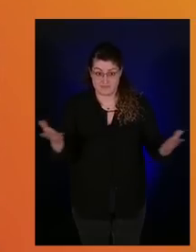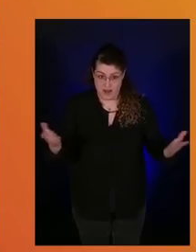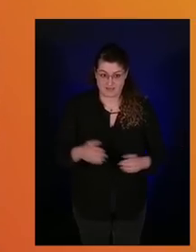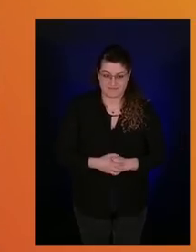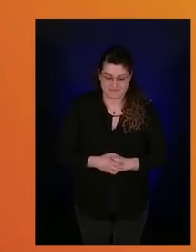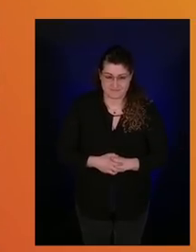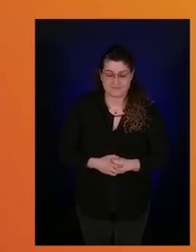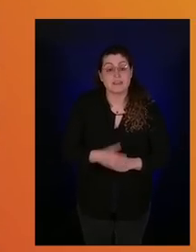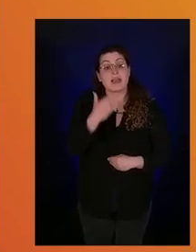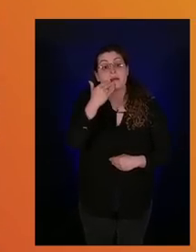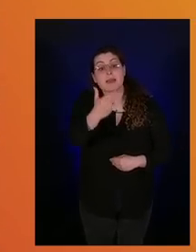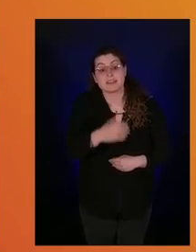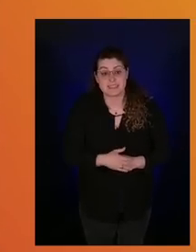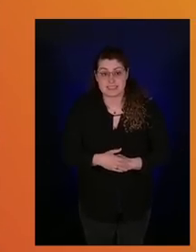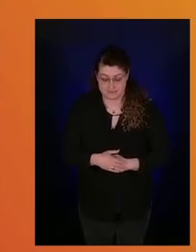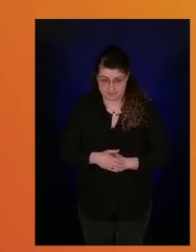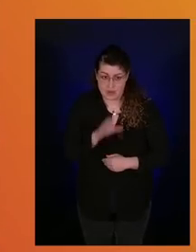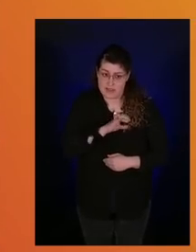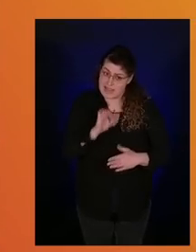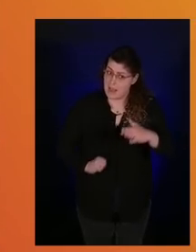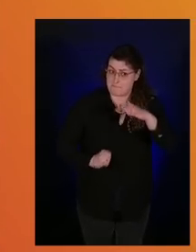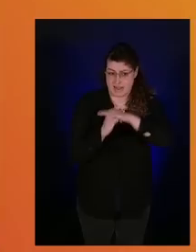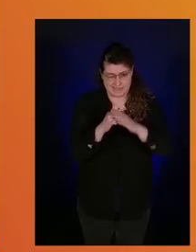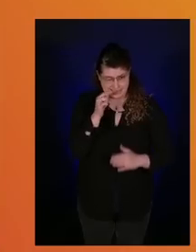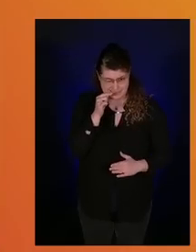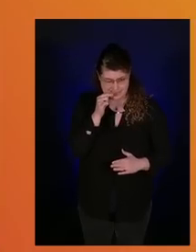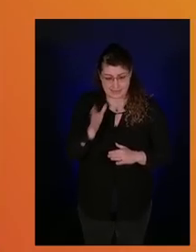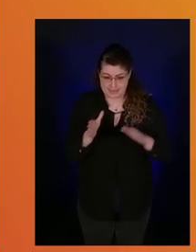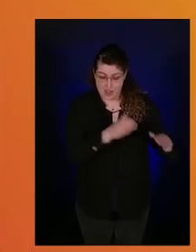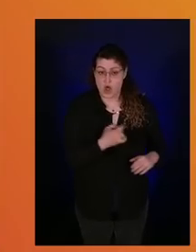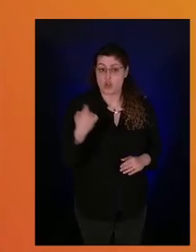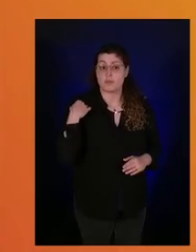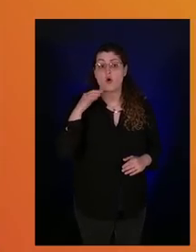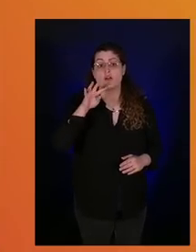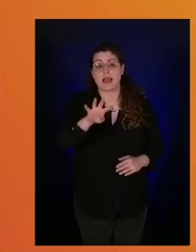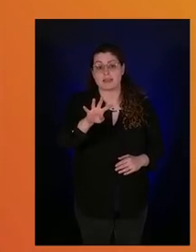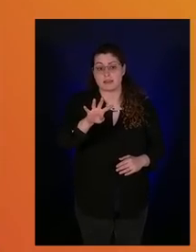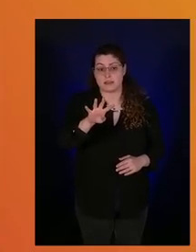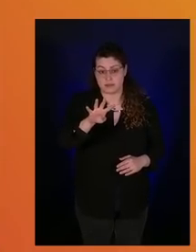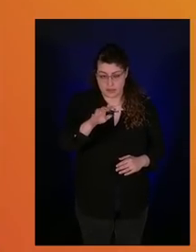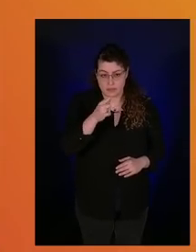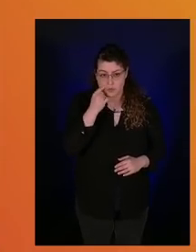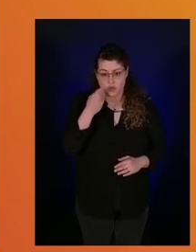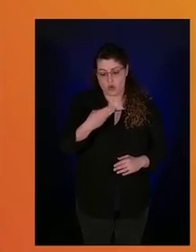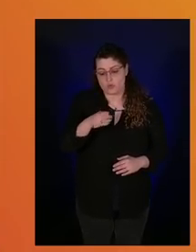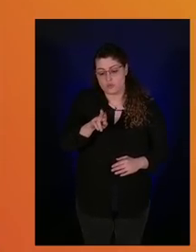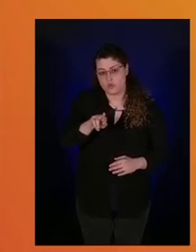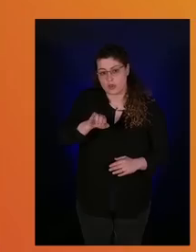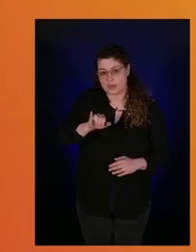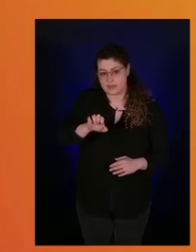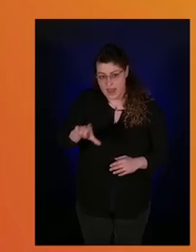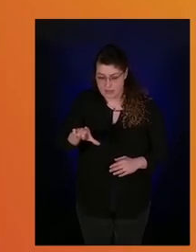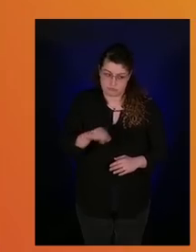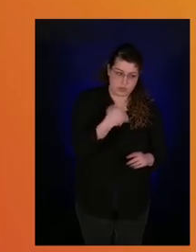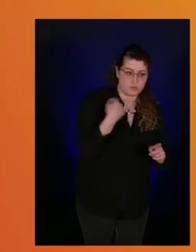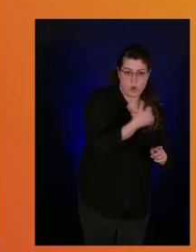Merci, Amine. On va tâcher de faire le maximum, en tout cas. Au micro numéro 4, Moran Muriel. Et se prépare au micro numéro